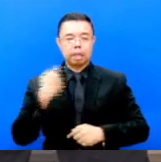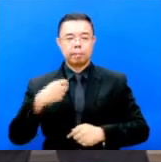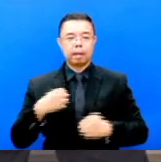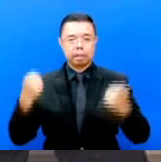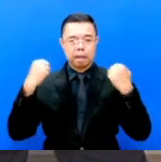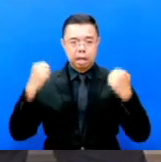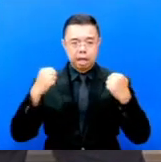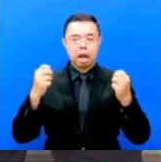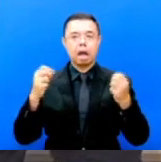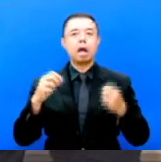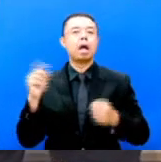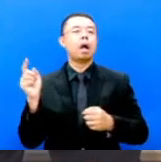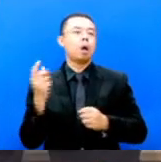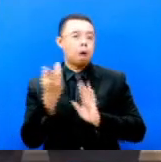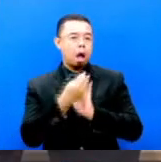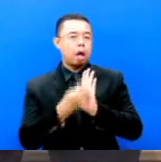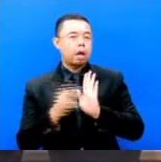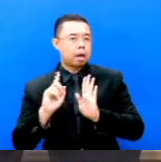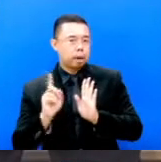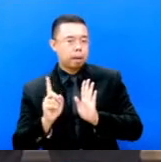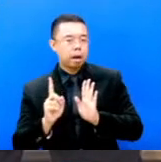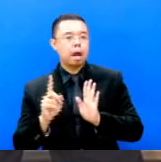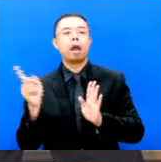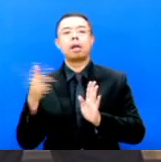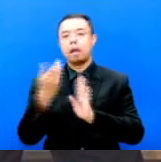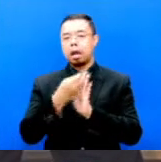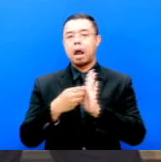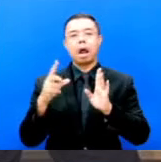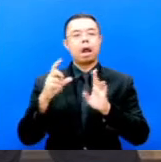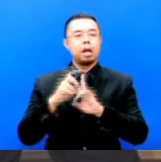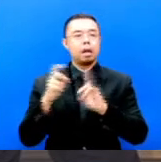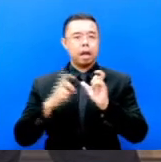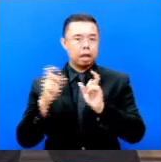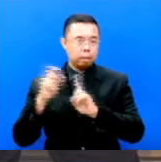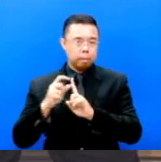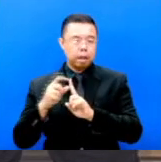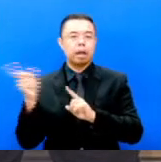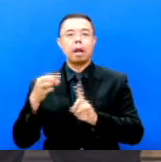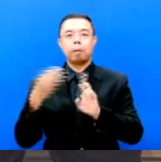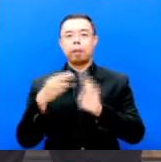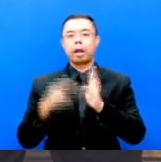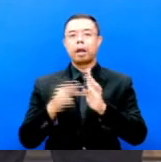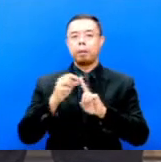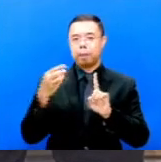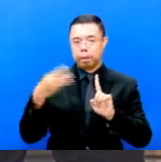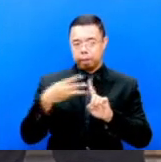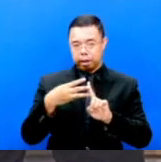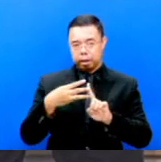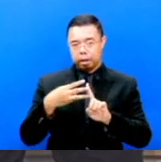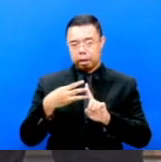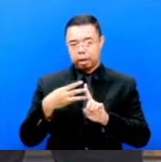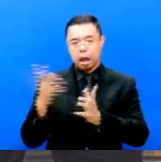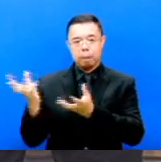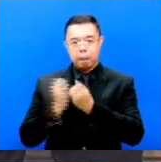Kesehatan dengan sumber dana dari dana siapakai atau DSP Badan Nasional penanggulangan bencana